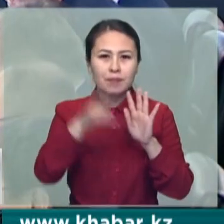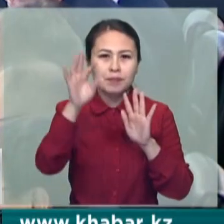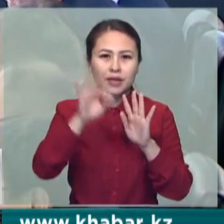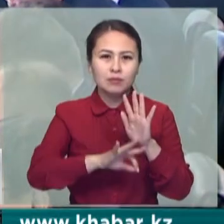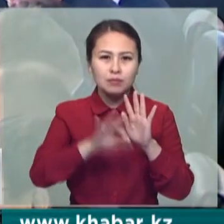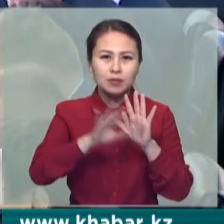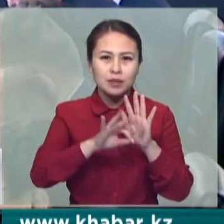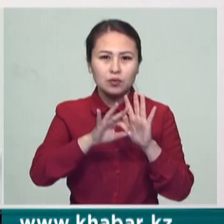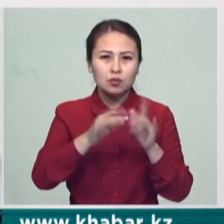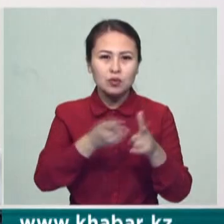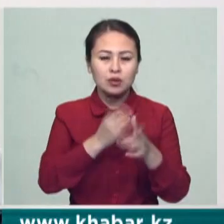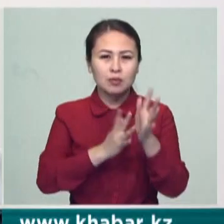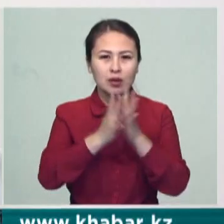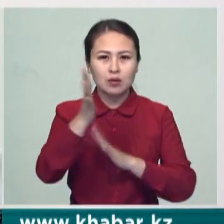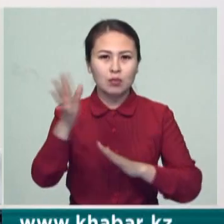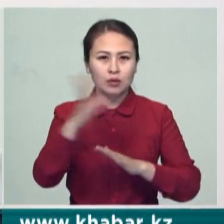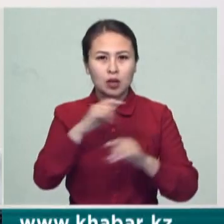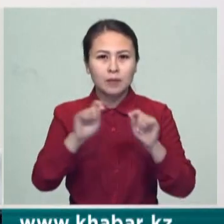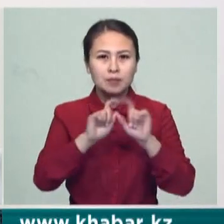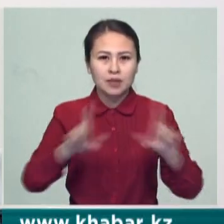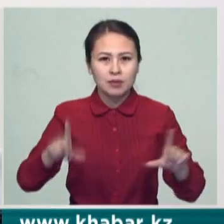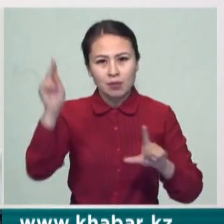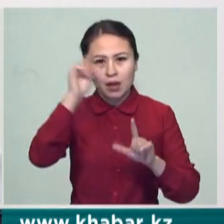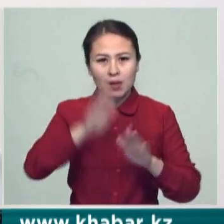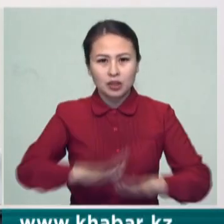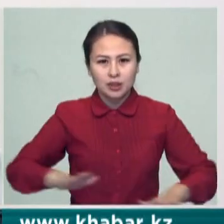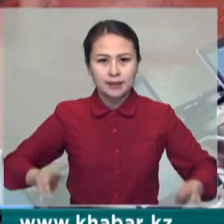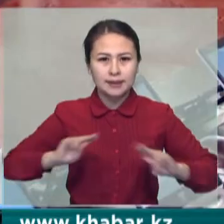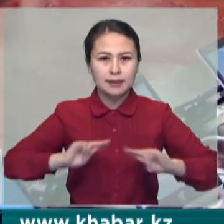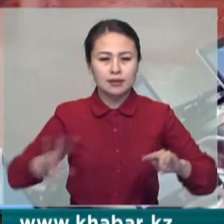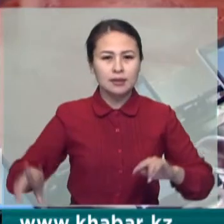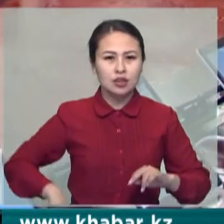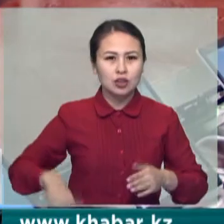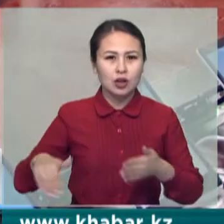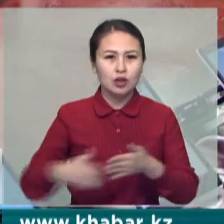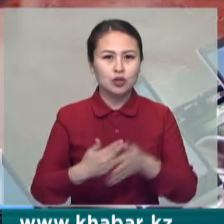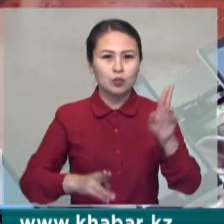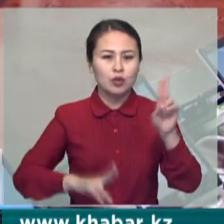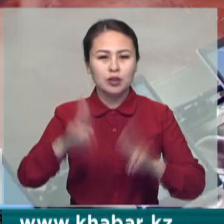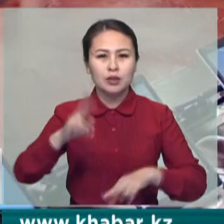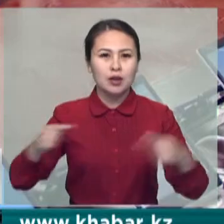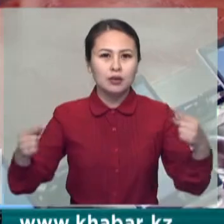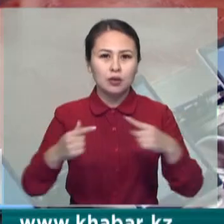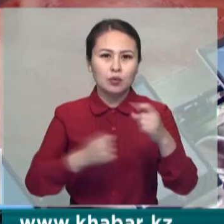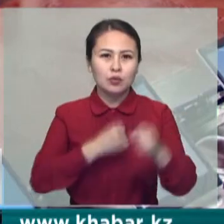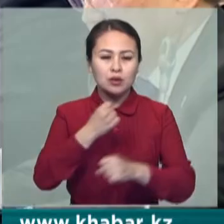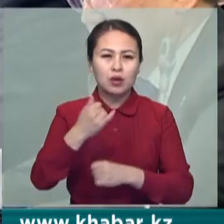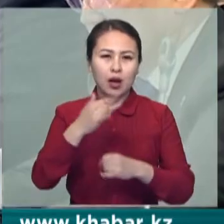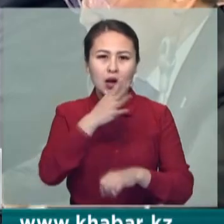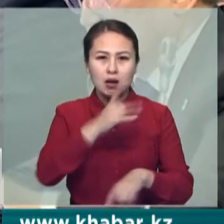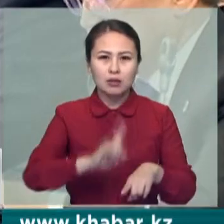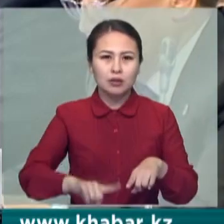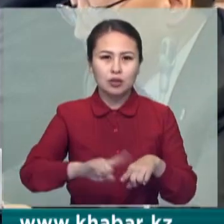өнімнің 7%-ке дейін өсетіндігі белгілі болды. Мектептер мен балабақшалардың директорларын жаңа жүйе бойынша тағайындады.